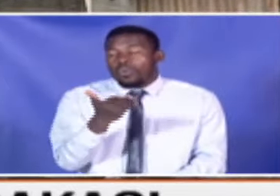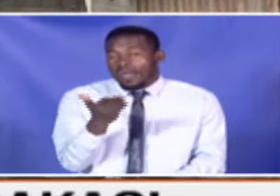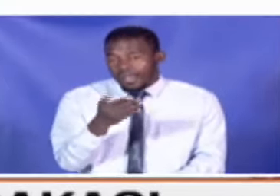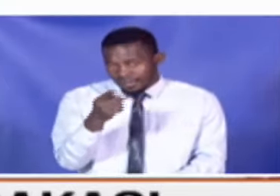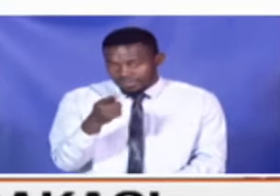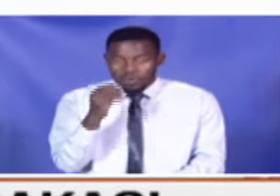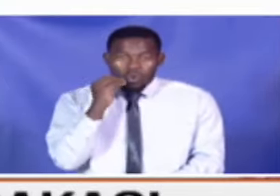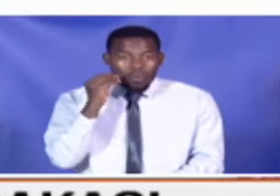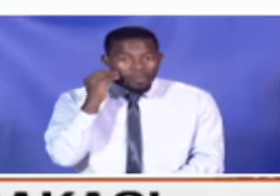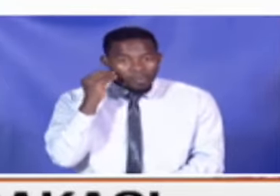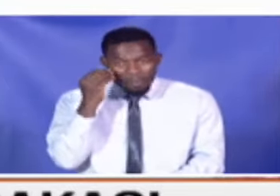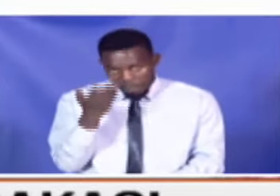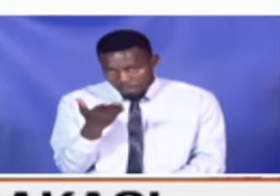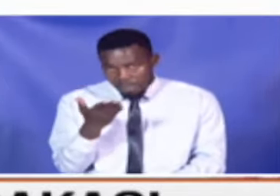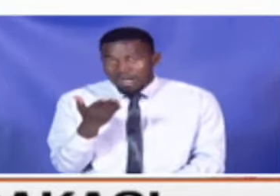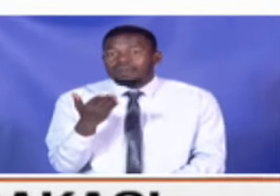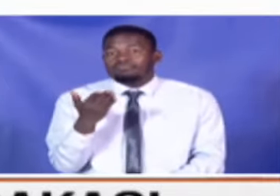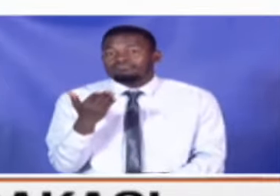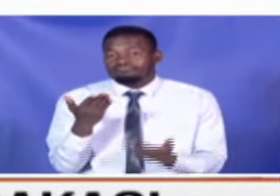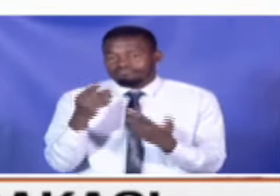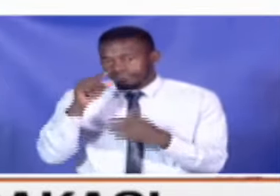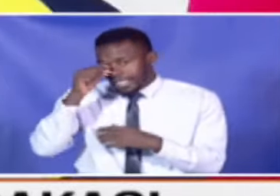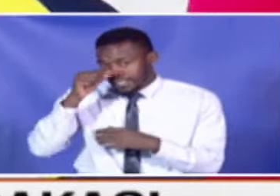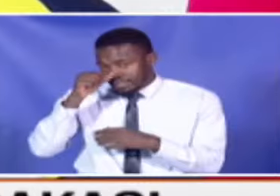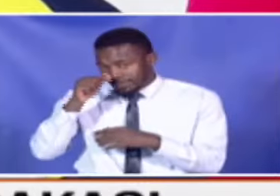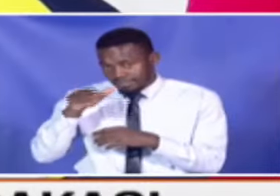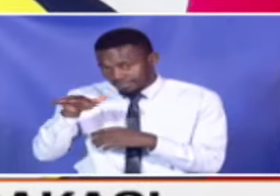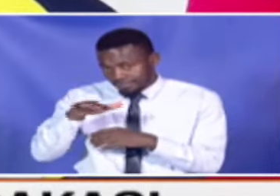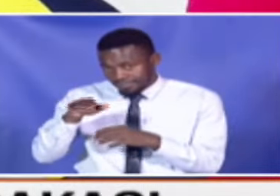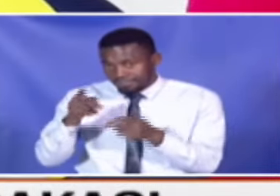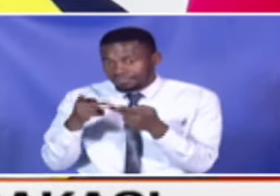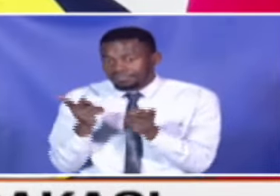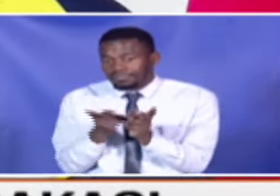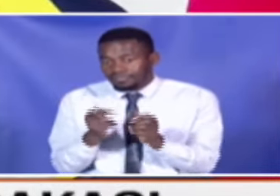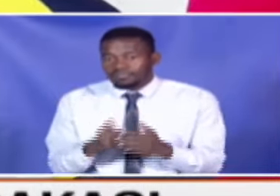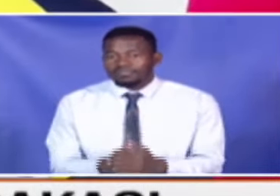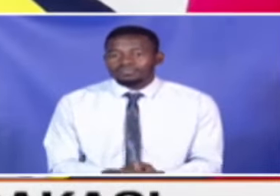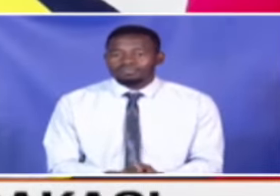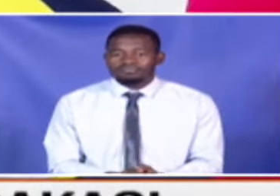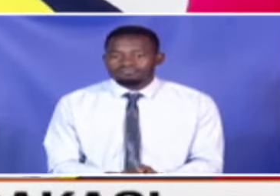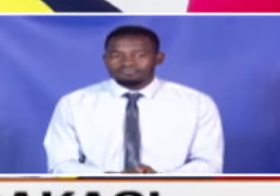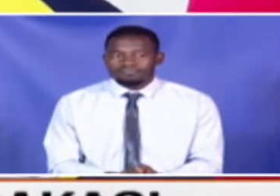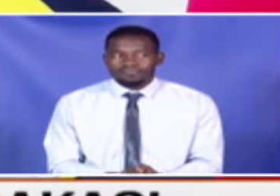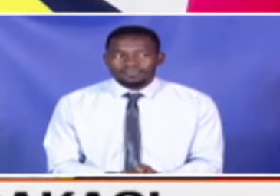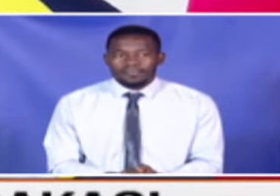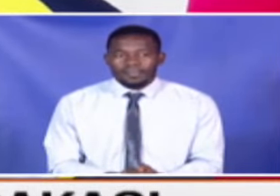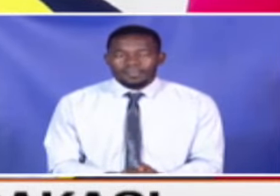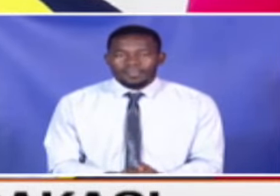mkabala na kiwanda hiki cha gesi hatari. Tumeingia kwa hali ya kuona mpira, tukasikia mlipuko.